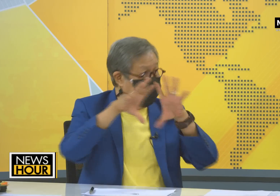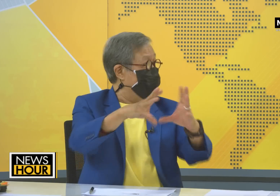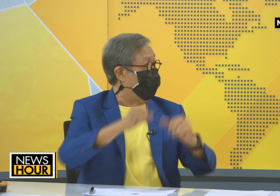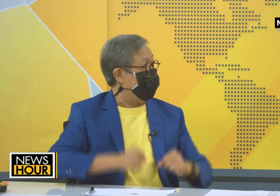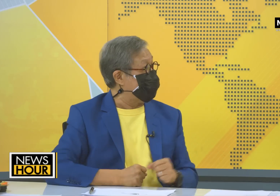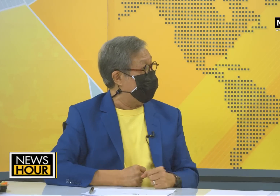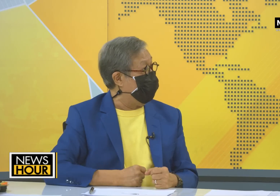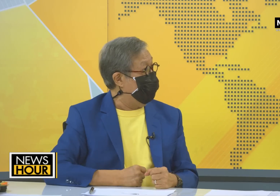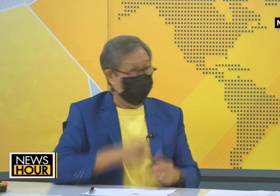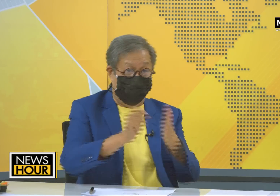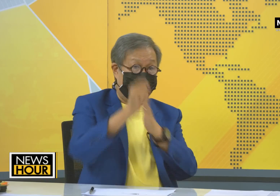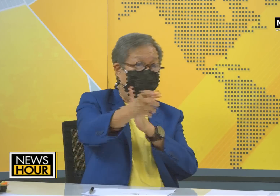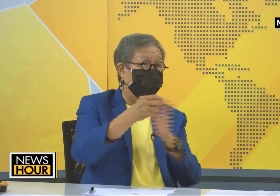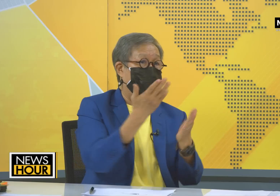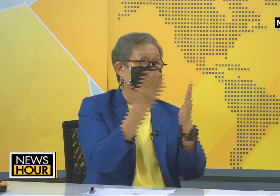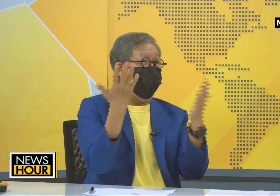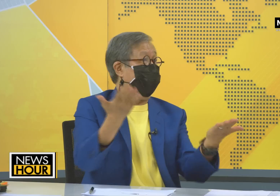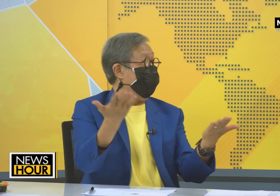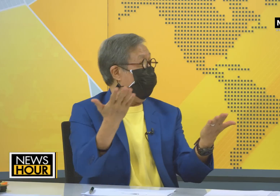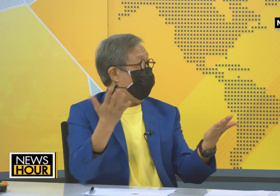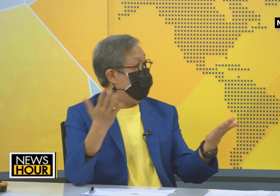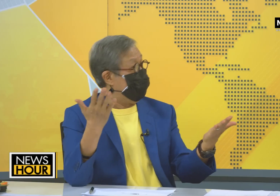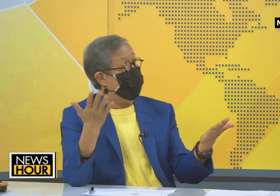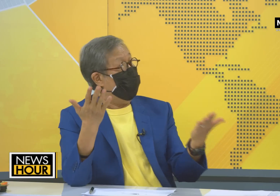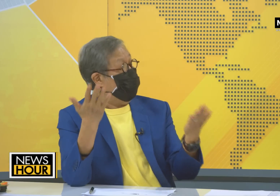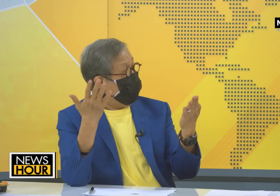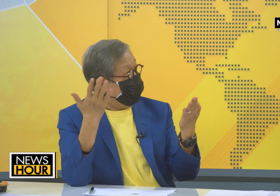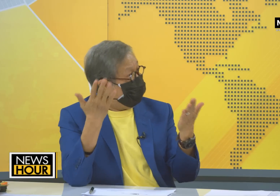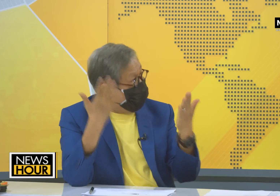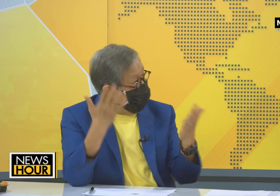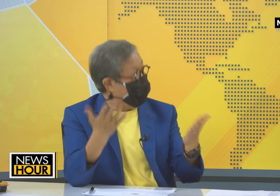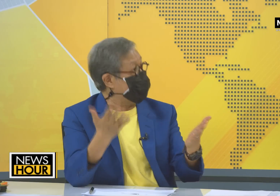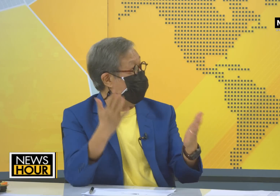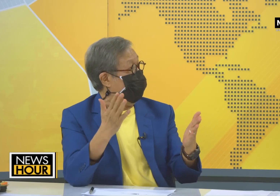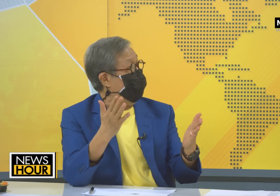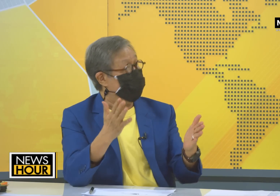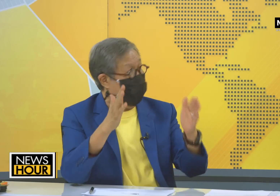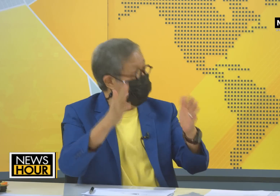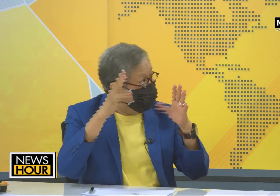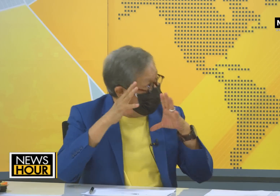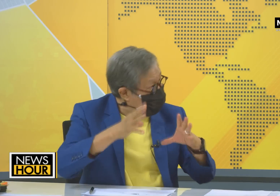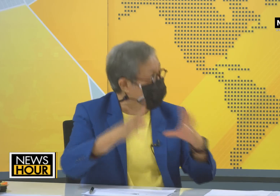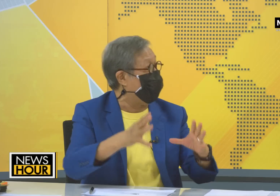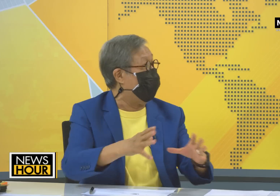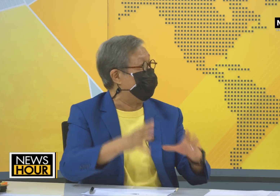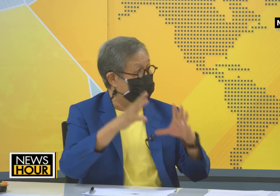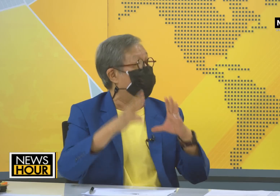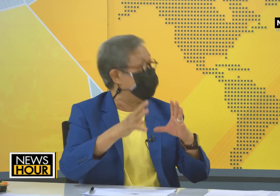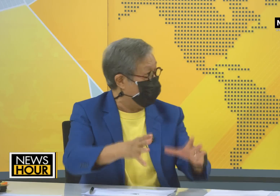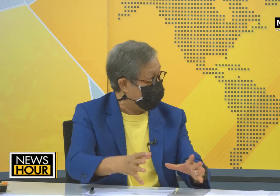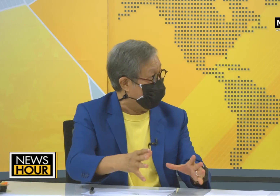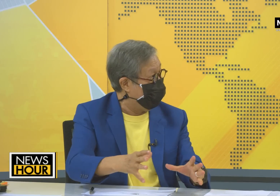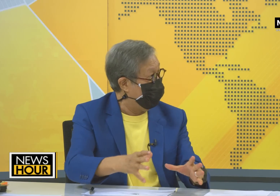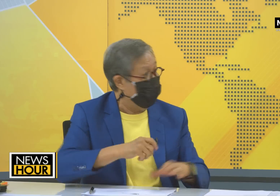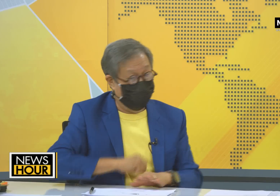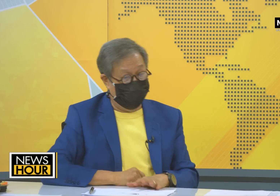-ray ก็เป็น 5xrayวิคขอ เอ่ฮภาพ EX-ARLA อย่างมีวิชาการ มคาม